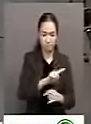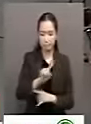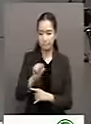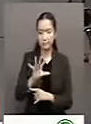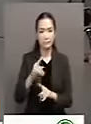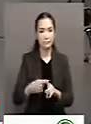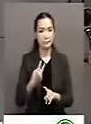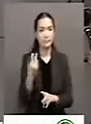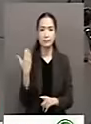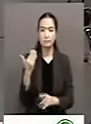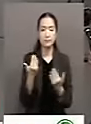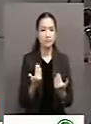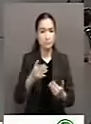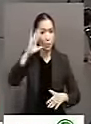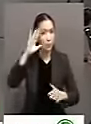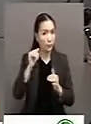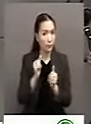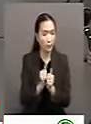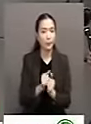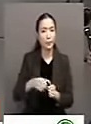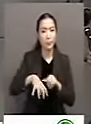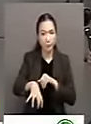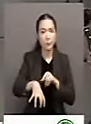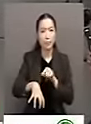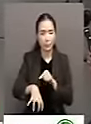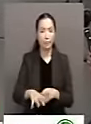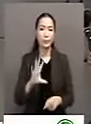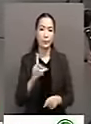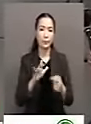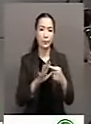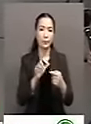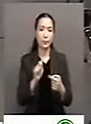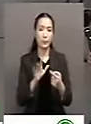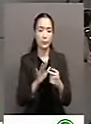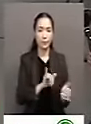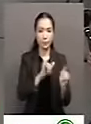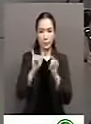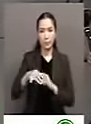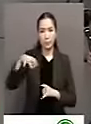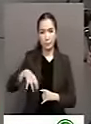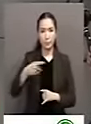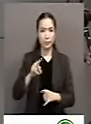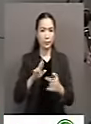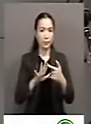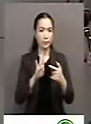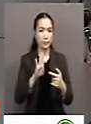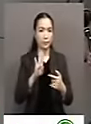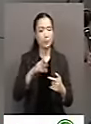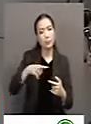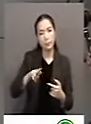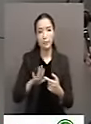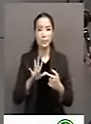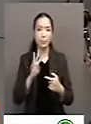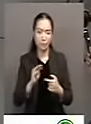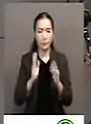ภาพันธ์ที่ผ่านมาค่ะวันนี้ตำรวจสถานีตำรวจภูธรชะอำได้โอนย้ายคดีมาที่กองบังคับการปราบปรามรวมทั้งนำตัว